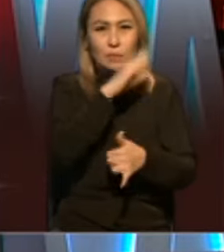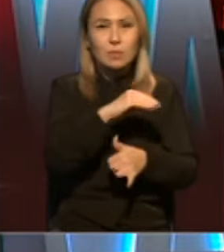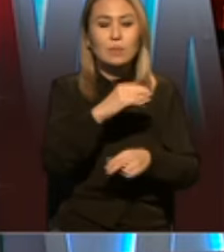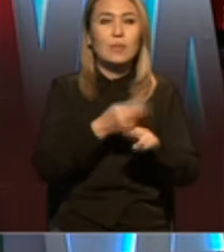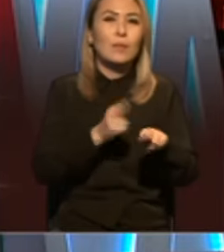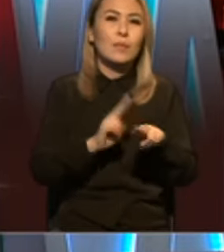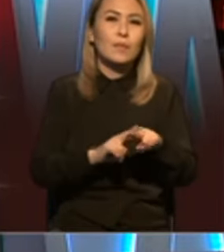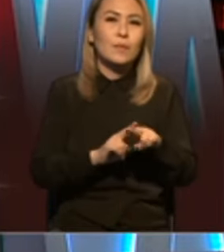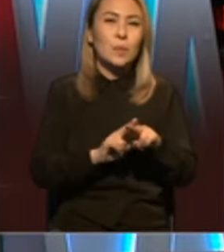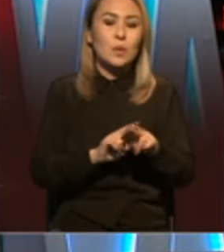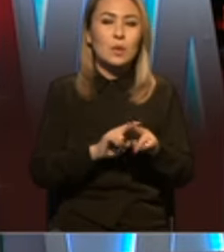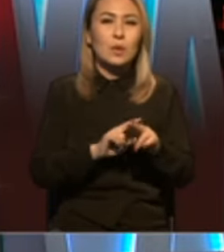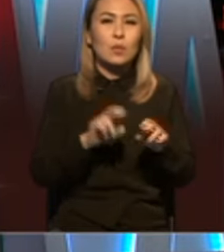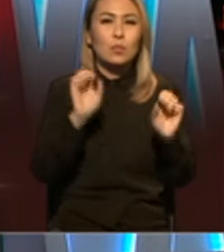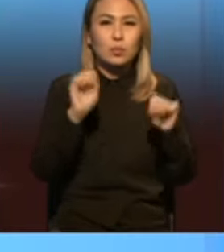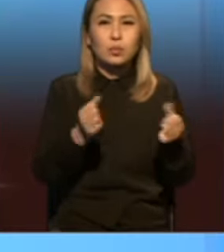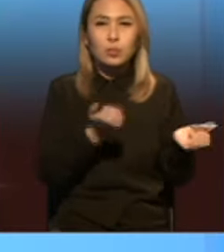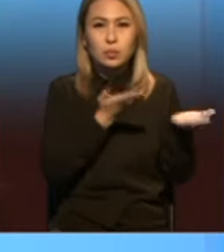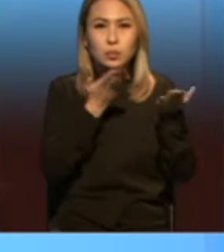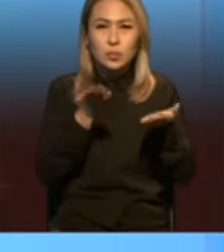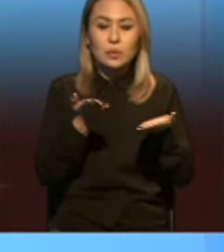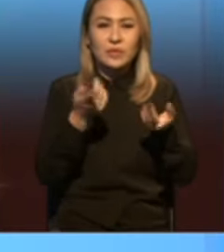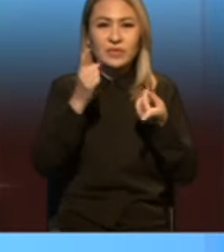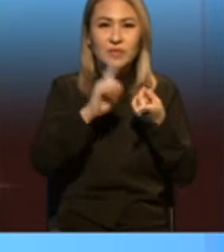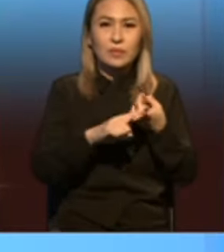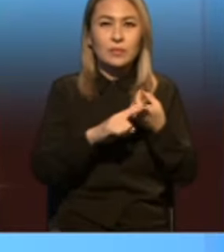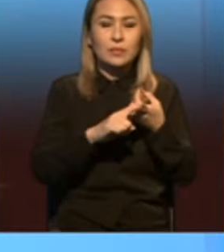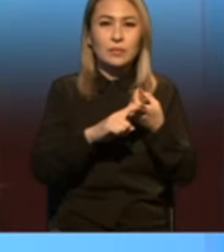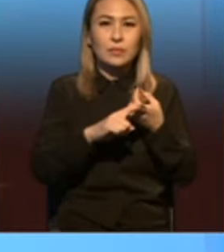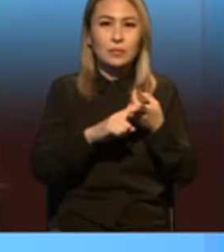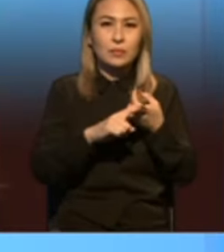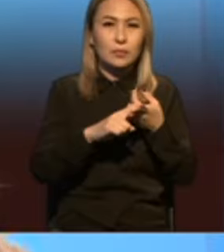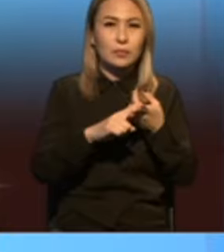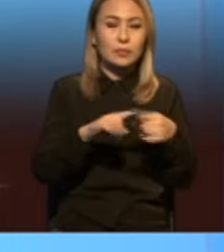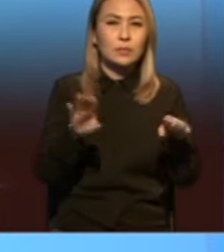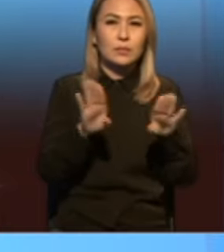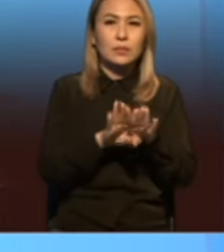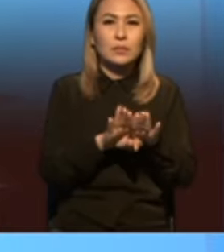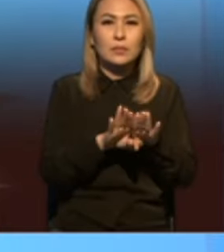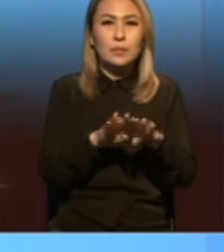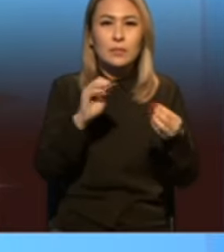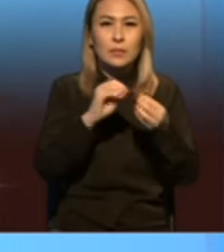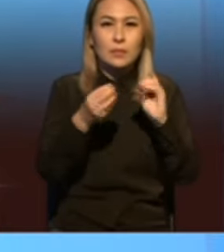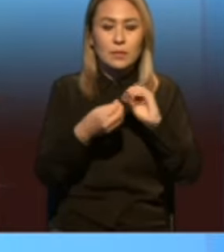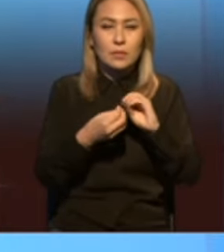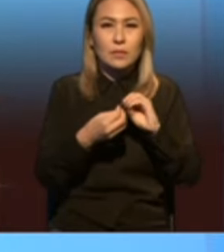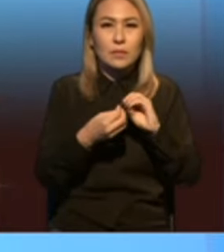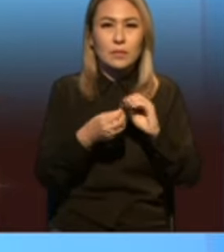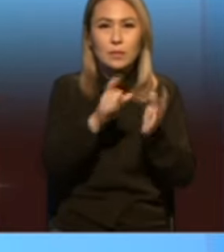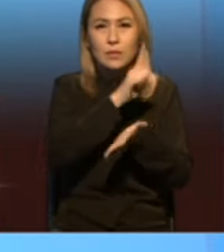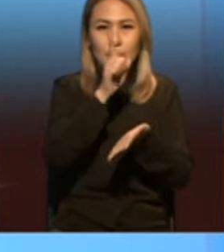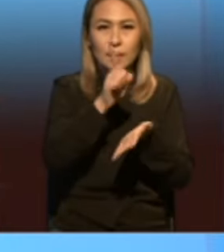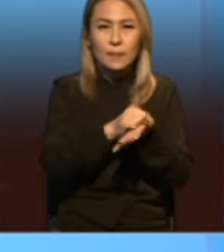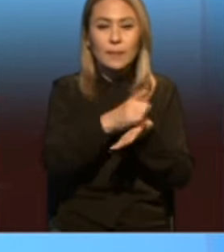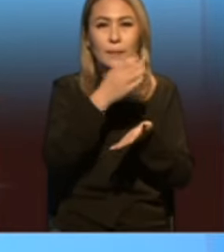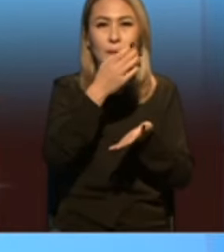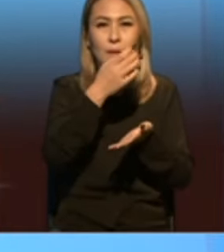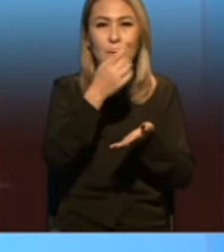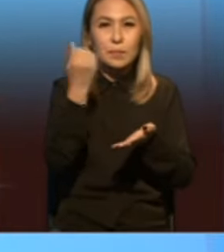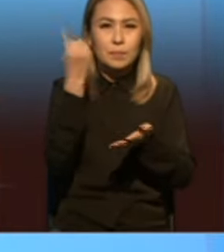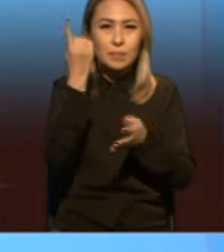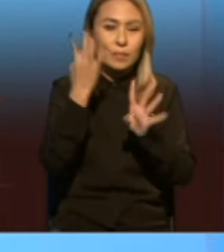тарта аламыз дейді. Осы тұрғыдан алған кезде Дінмұхамед мырза, сіз экономистсіз ғой? Мынау мәселені қарастырған кезде міндетті түрде мынау бірінші